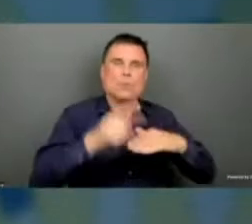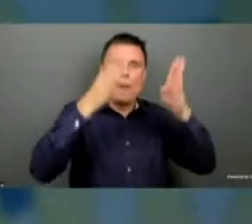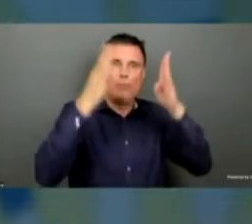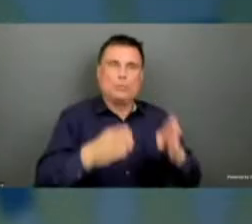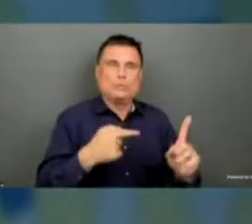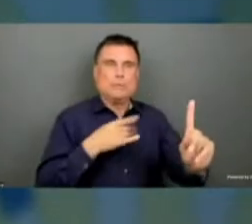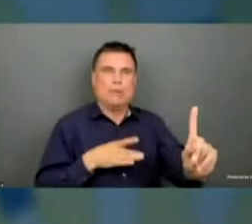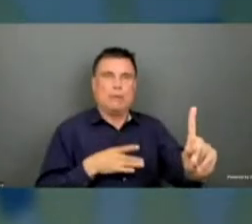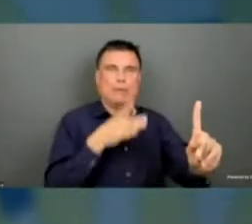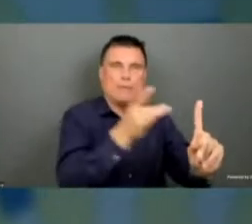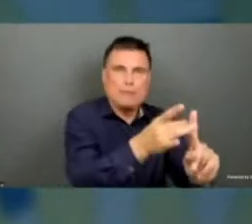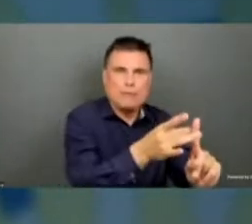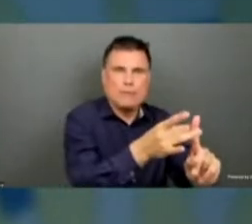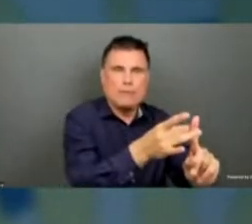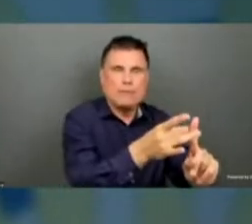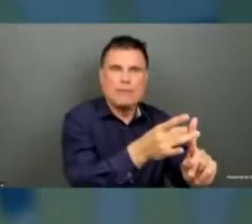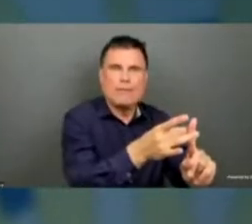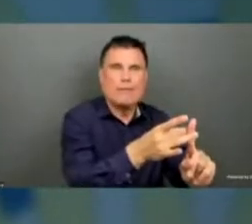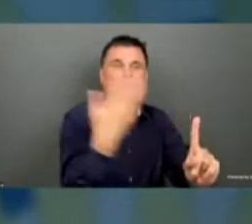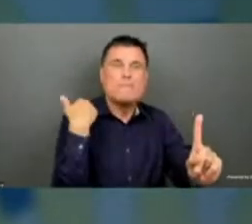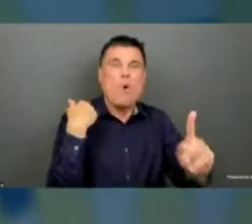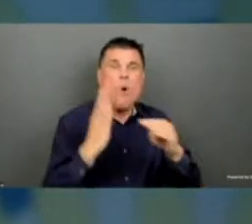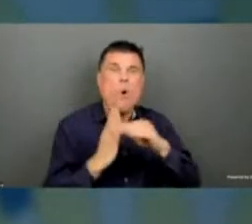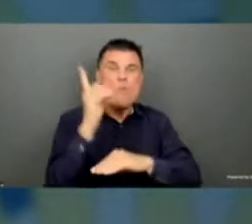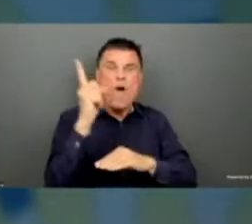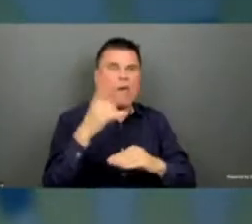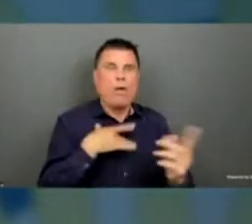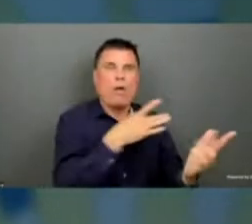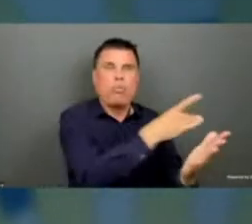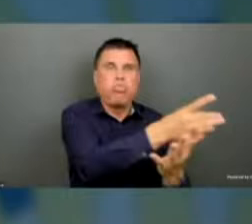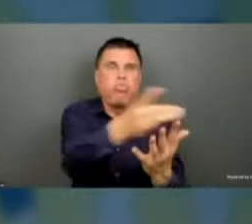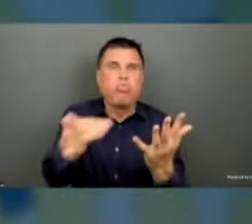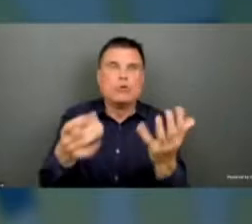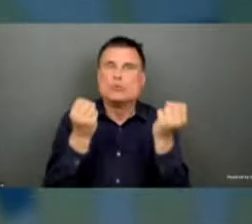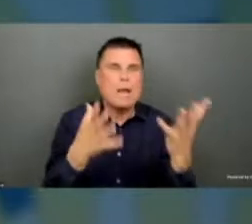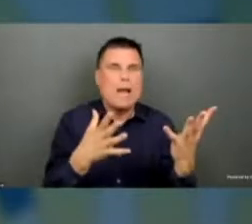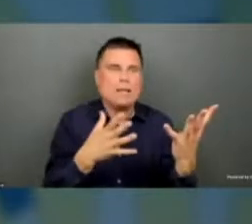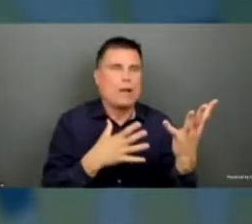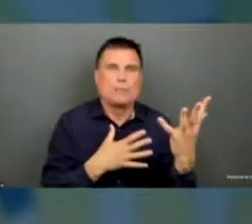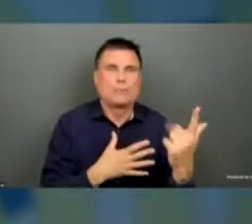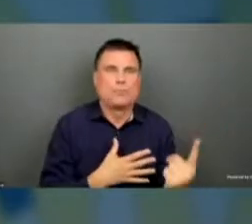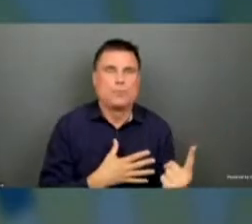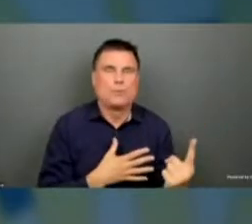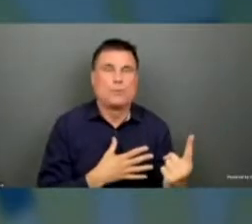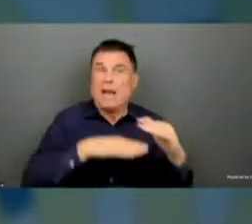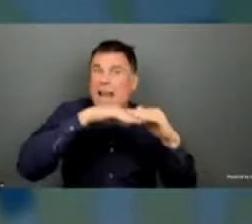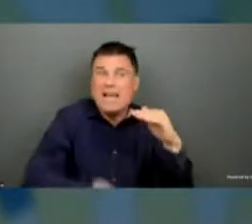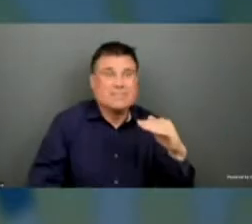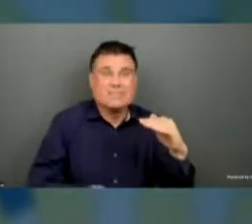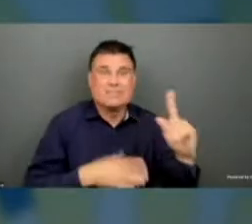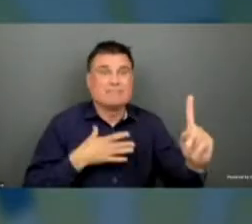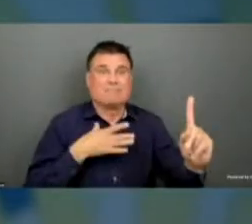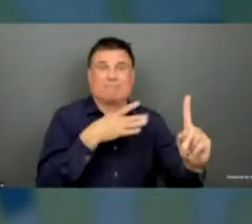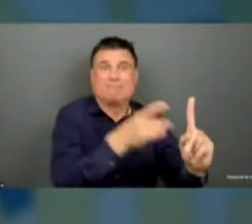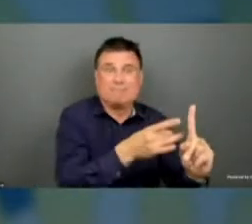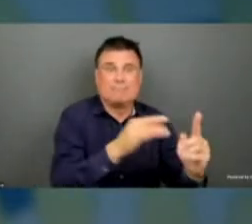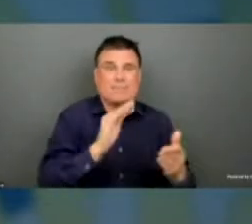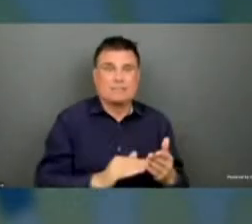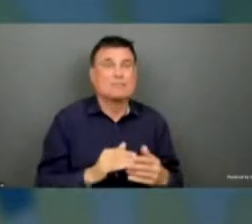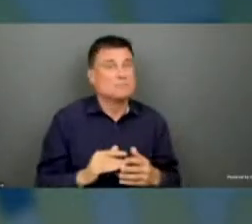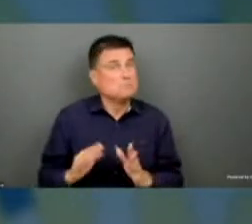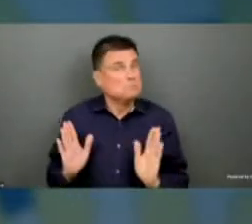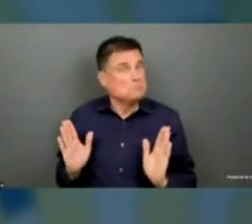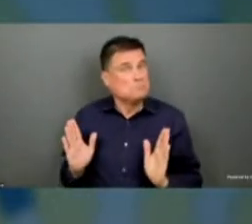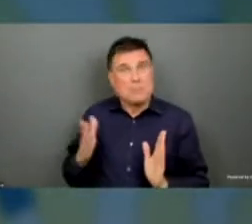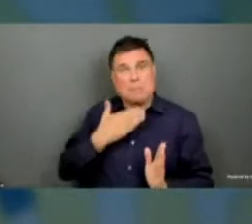段重启。那么7月1号呢，应该是第3阶段重启。第3阶段是比较长，一直到9月份，好像是我印象里边。